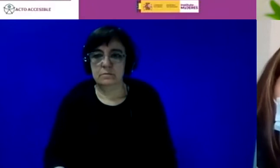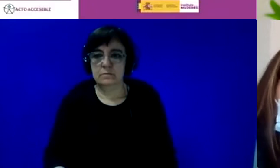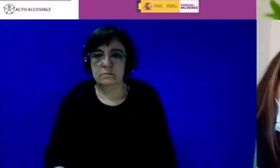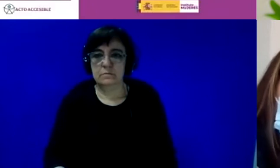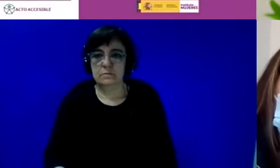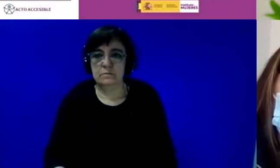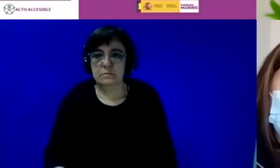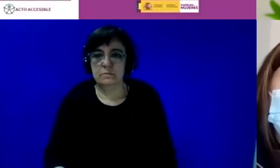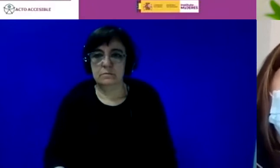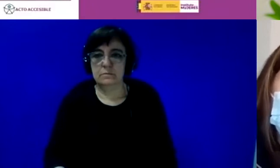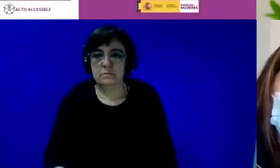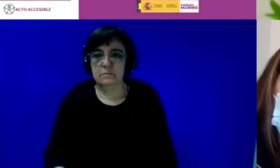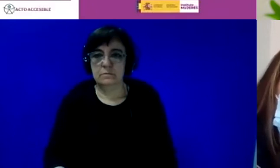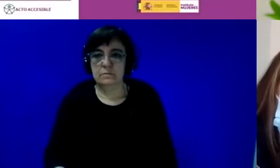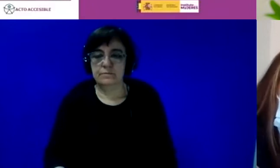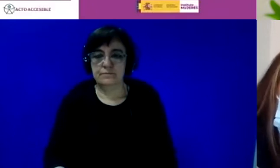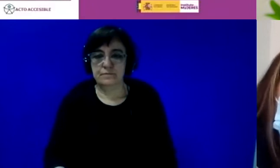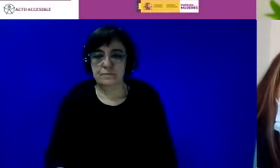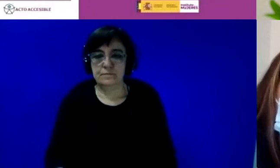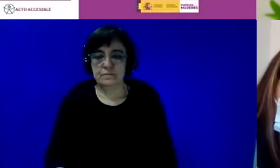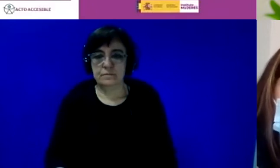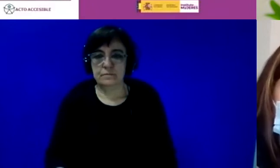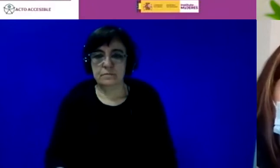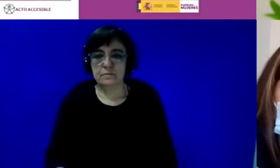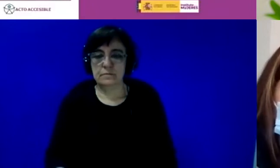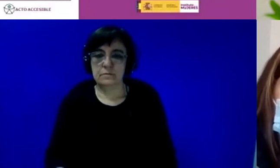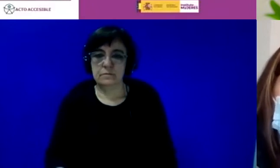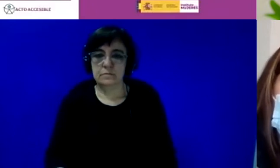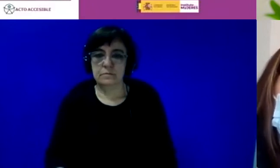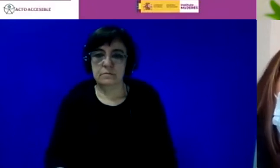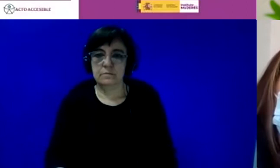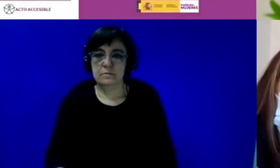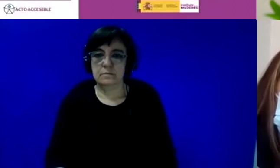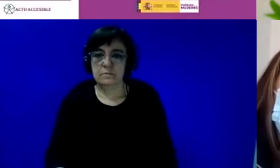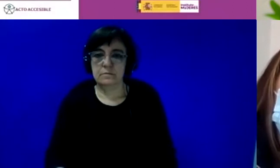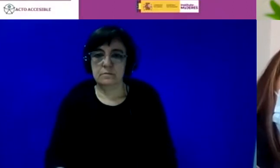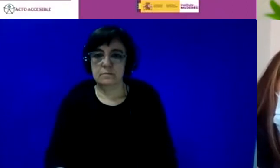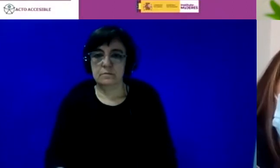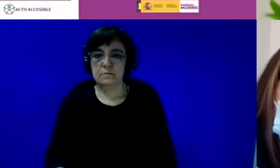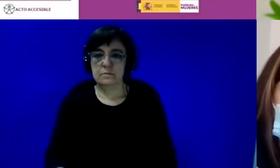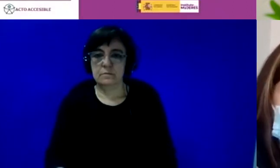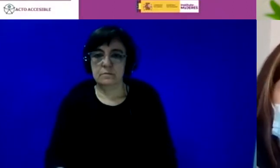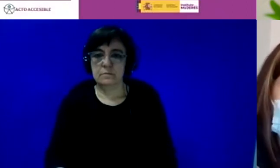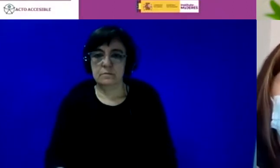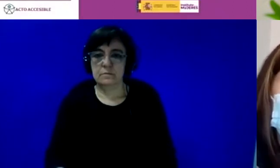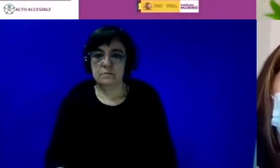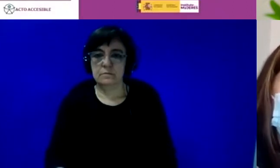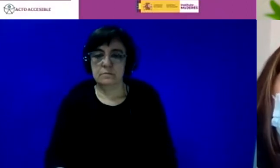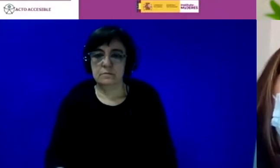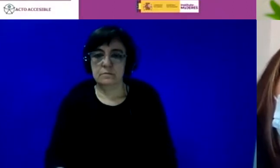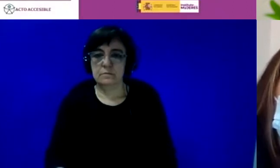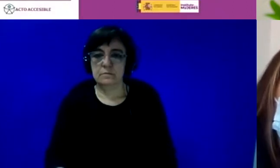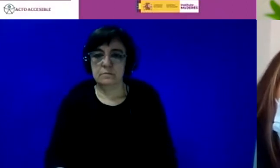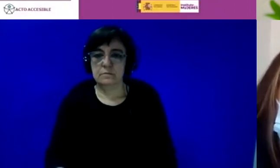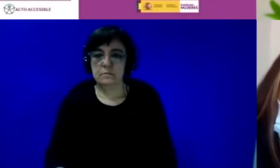можливо, в Ужгороді, будуть облаштовані місця для тих, хто не може приїжджати за кордон,